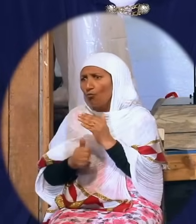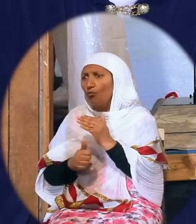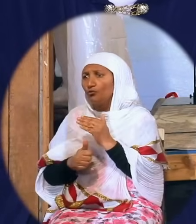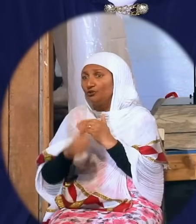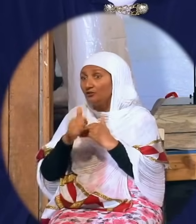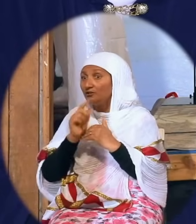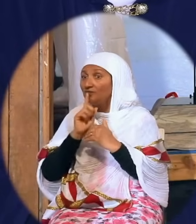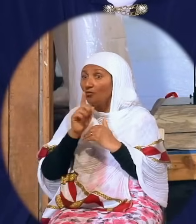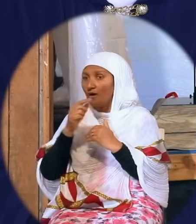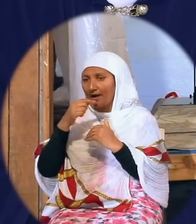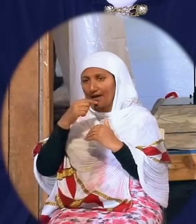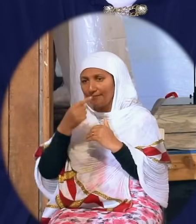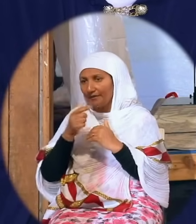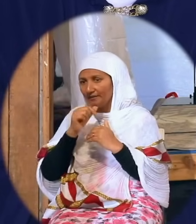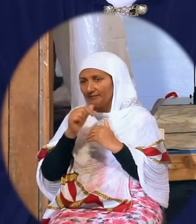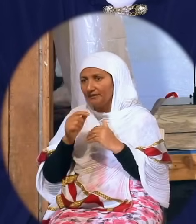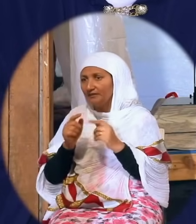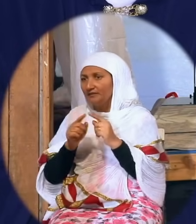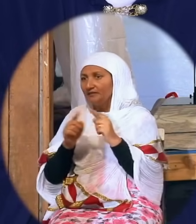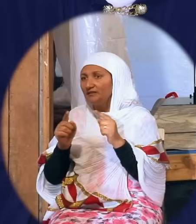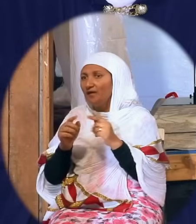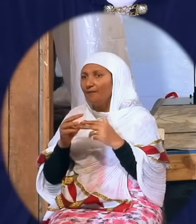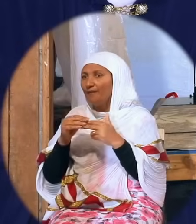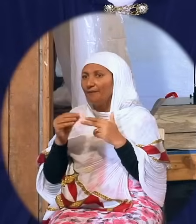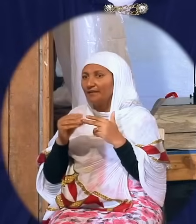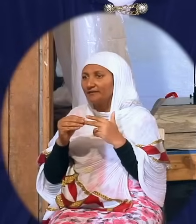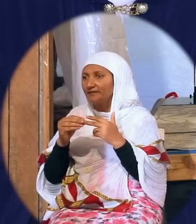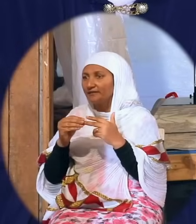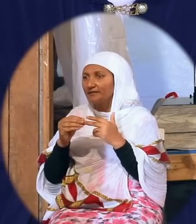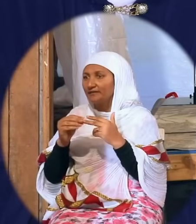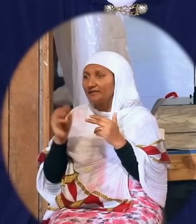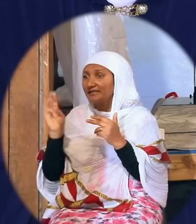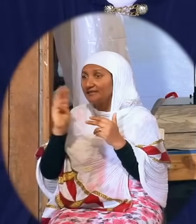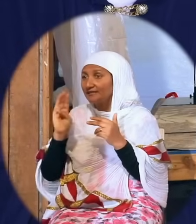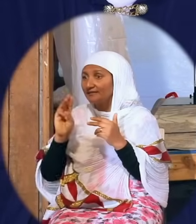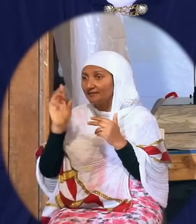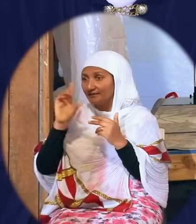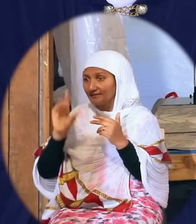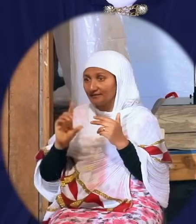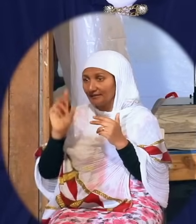ዕውቀቶችም አሉ በዛ እነዛም ኮንተንቶች መርጦ ግን ስክሪን ራሱ ማየቱ